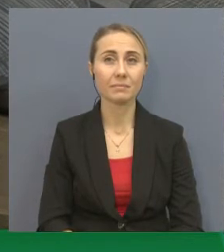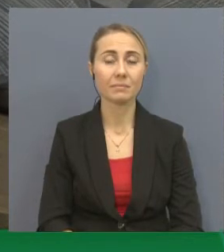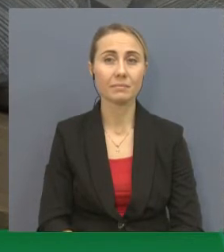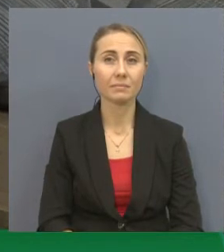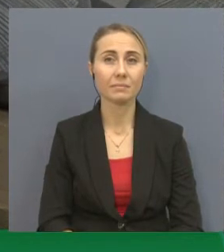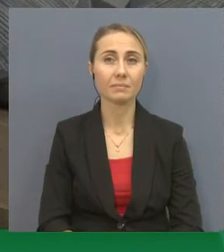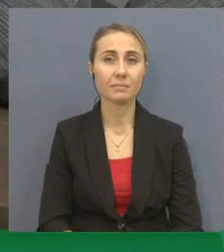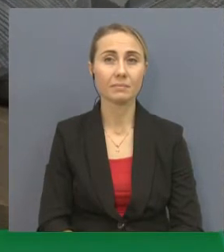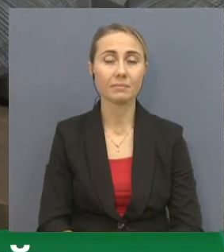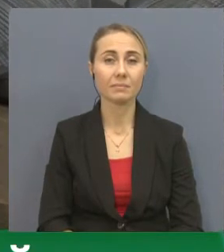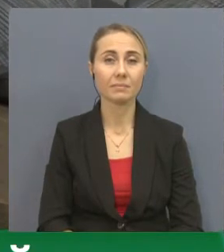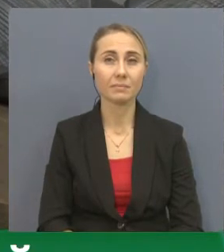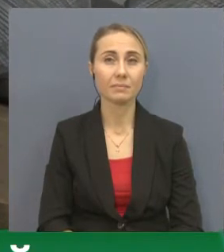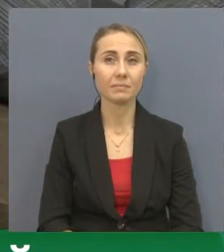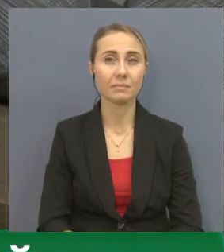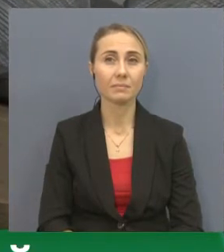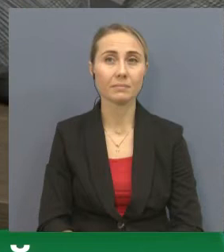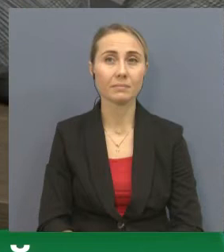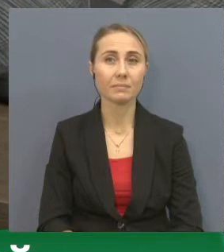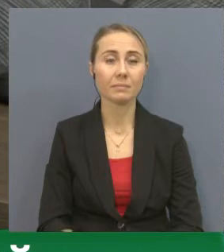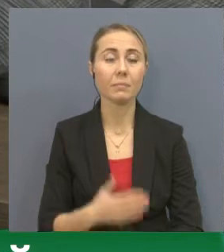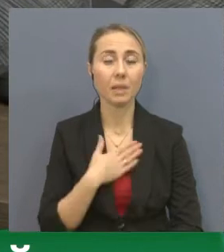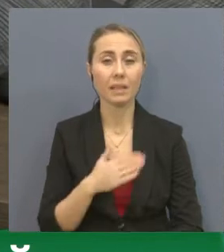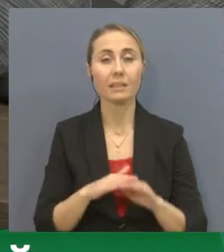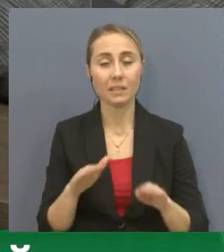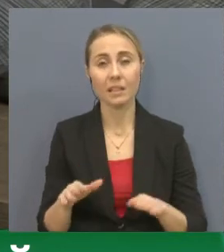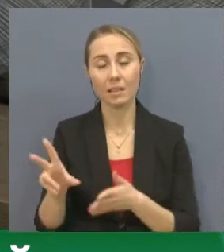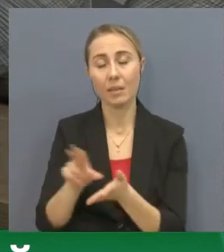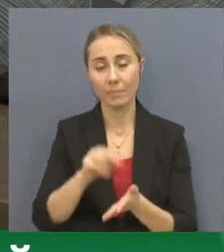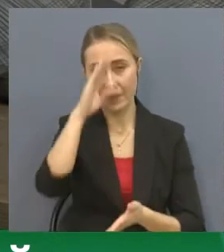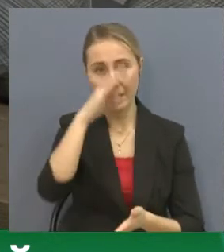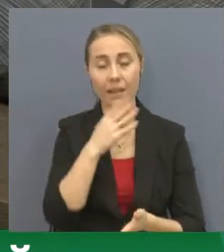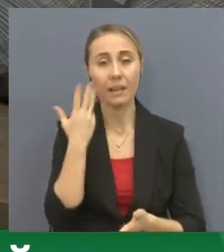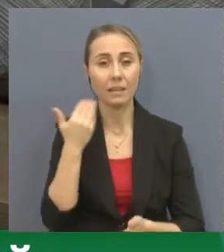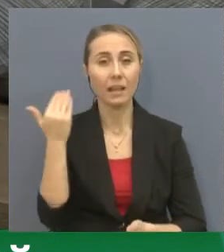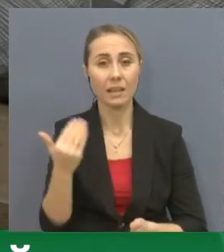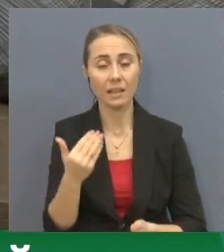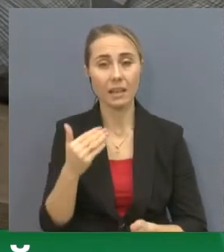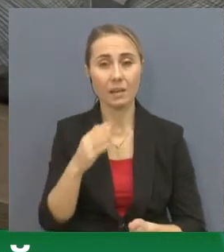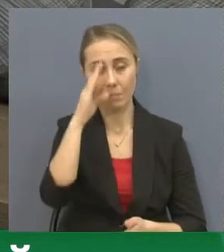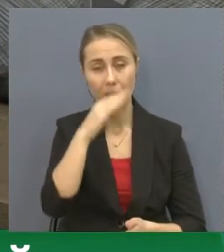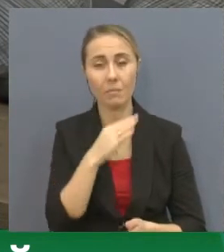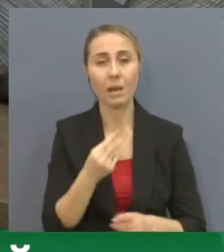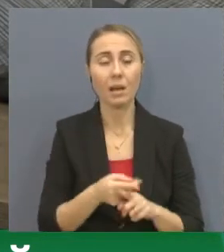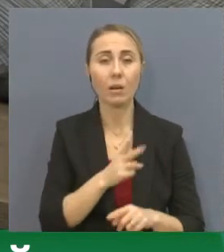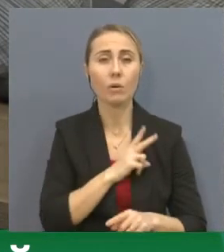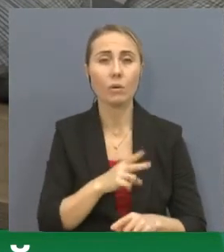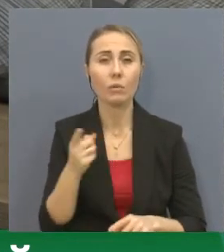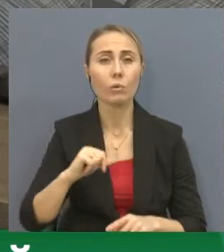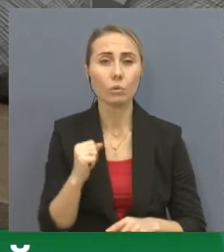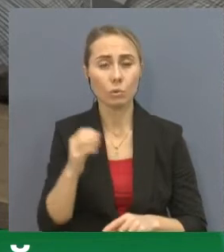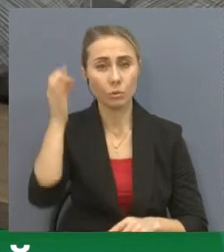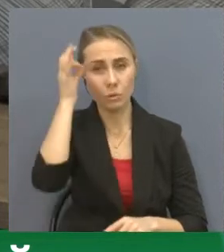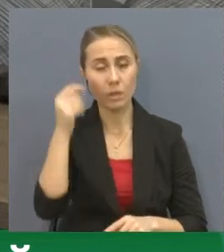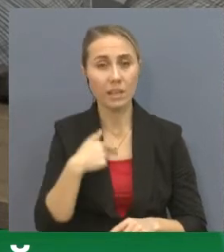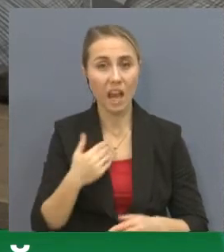d дошел до вс лучше ли у карты мои дети пошли по стопам отца когда их отец умер его другу приснился сон в котором он сказал я